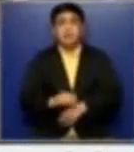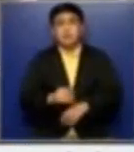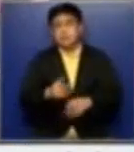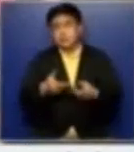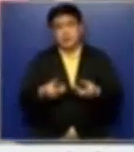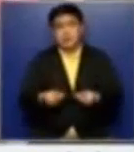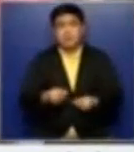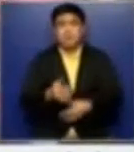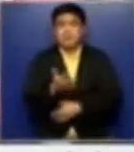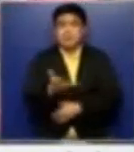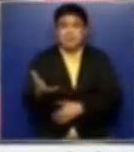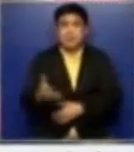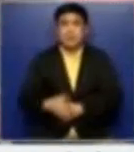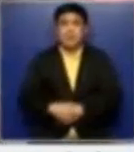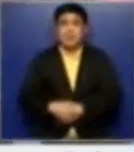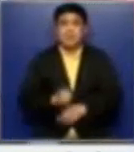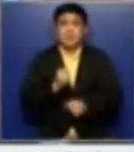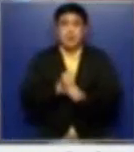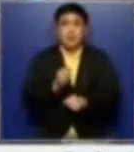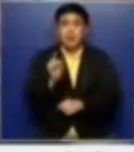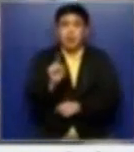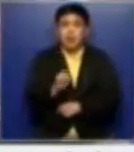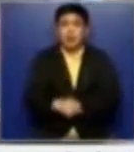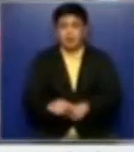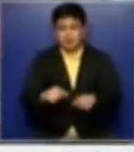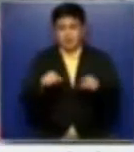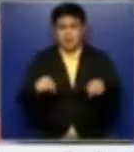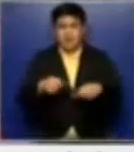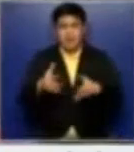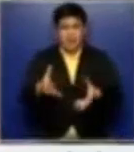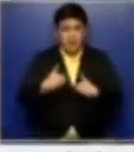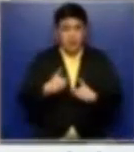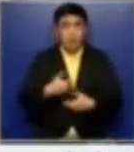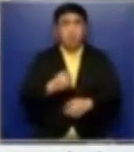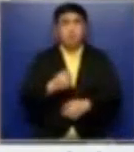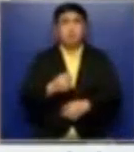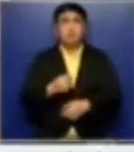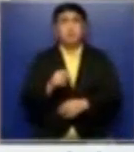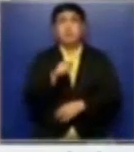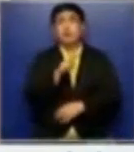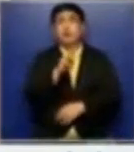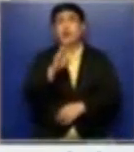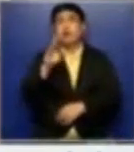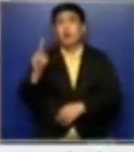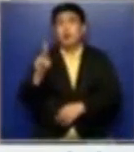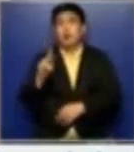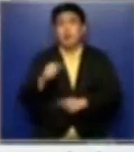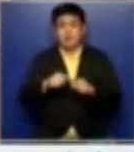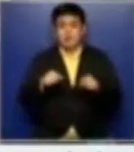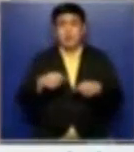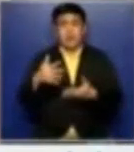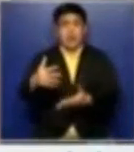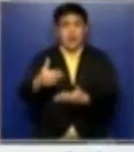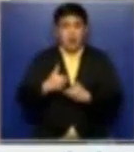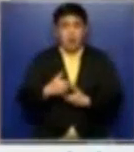างยังไม่เวรคืนเลยถ้าเวรคืนต้องมีพระกฤษฎีกาเวรคืนใช่ไหมครับท่านไปตรวจสอบ